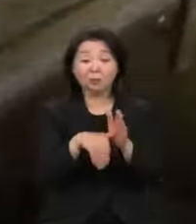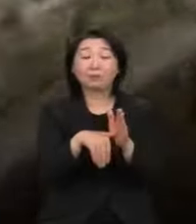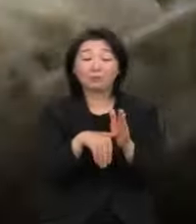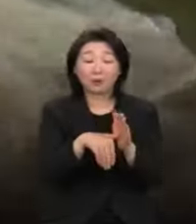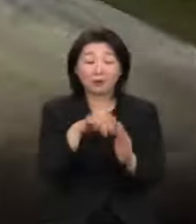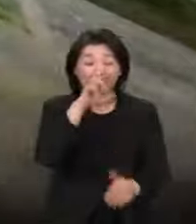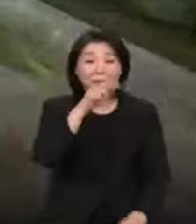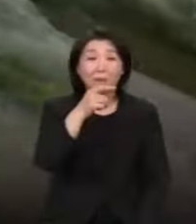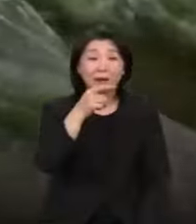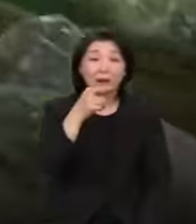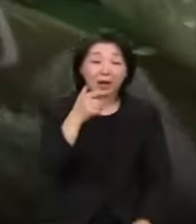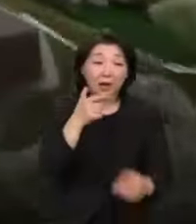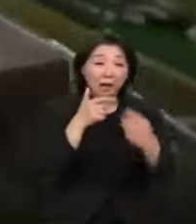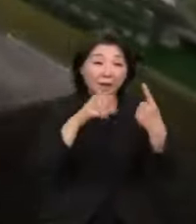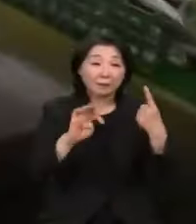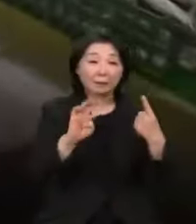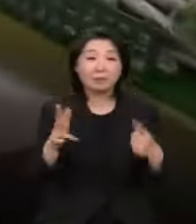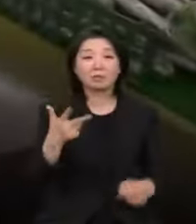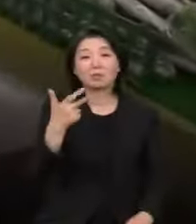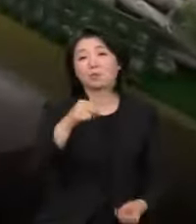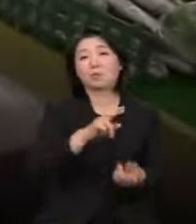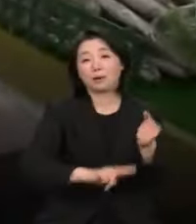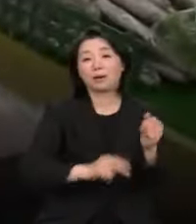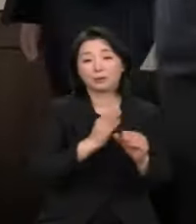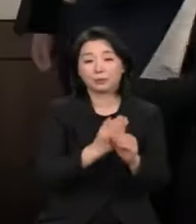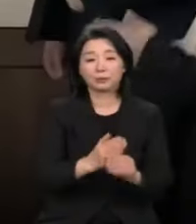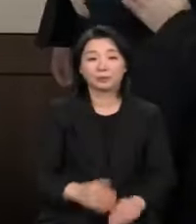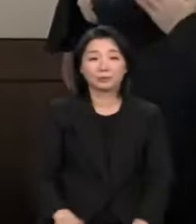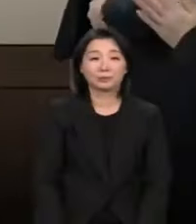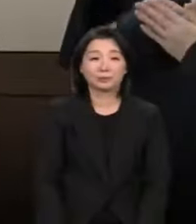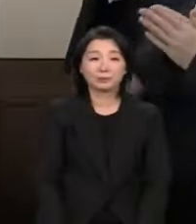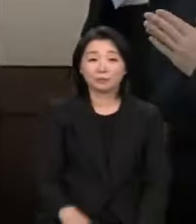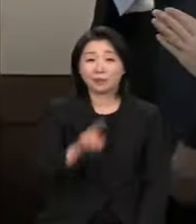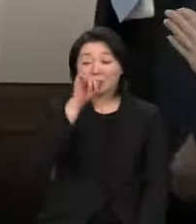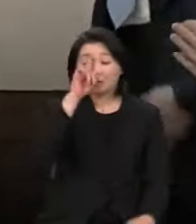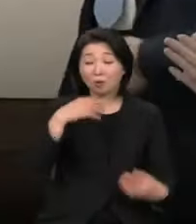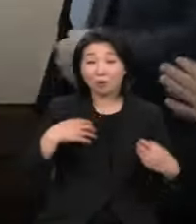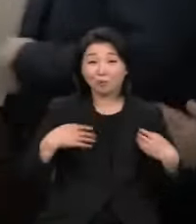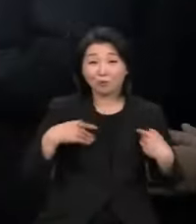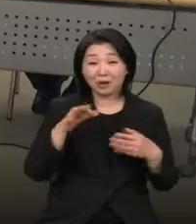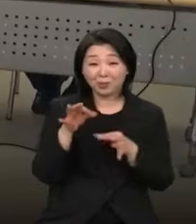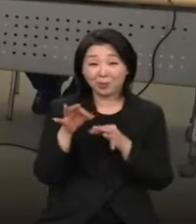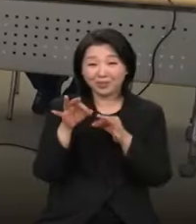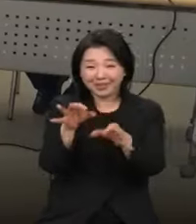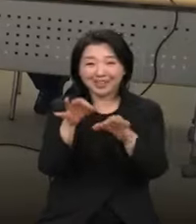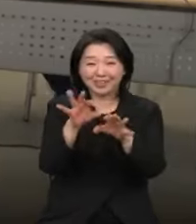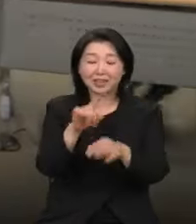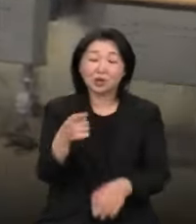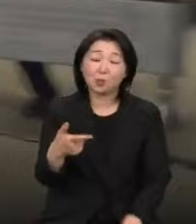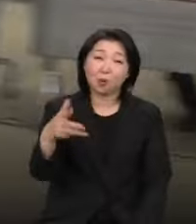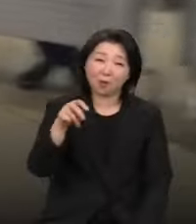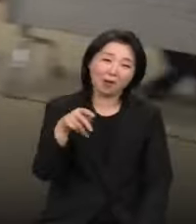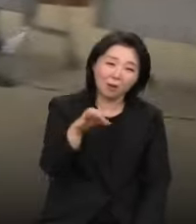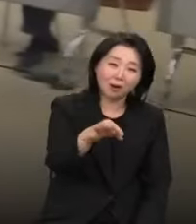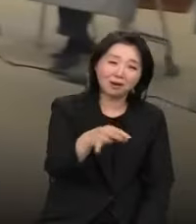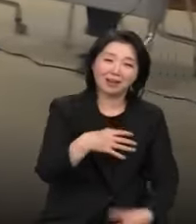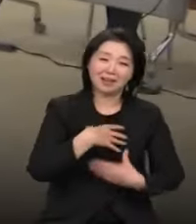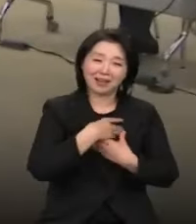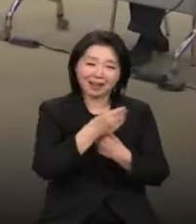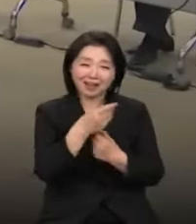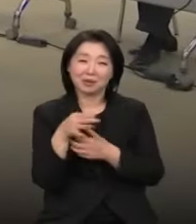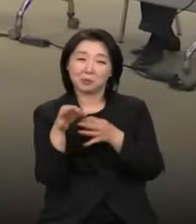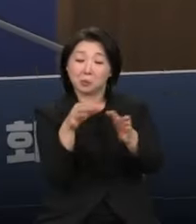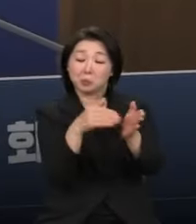한 단을 875원에 파는 행사를 진행했습니다. 정부가 투입한 1,500억 원어치 긴급 가격 안정자금